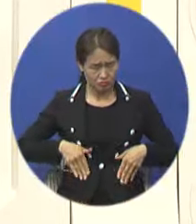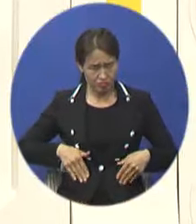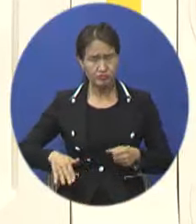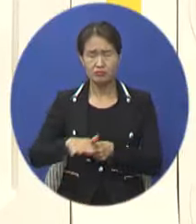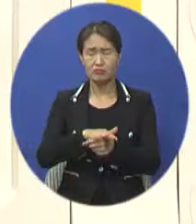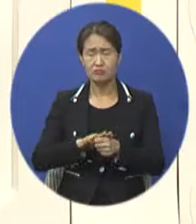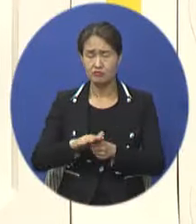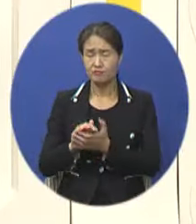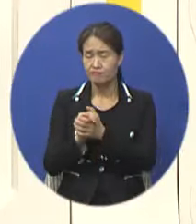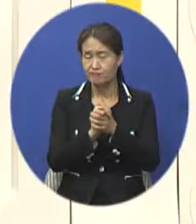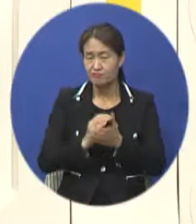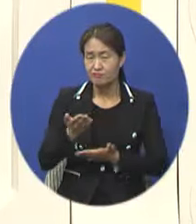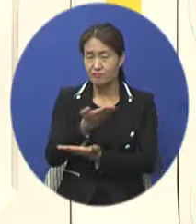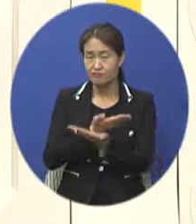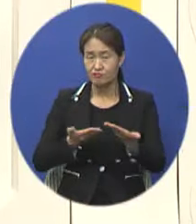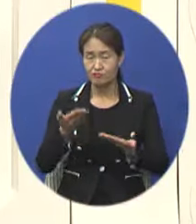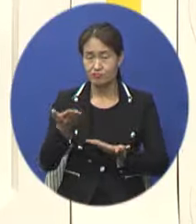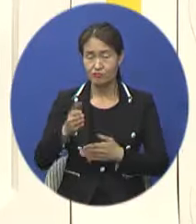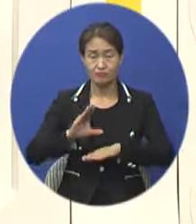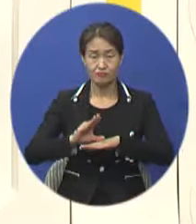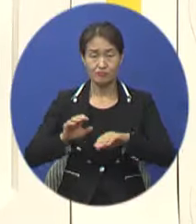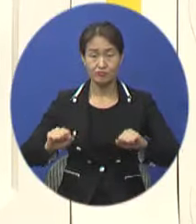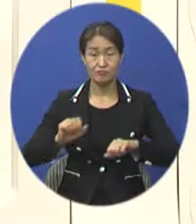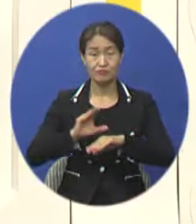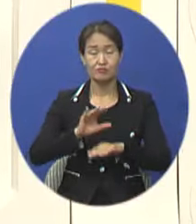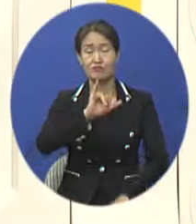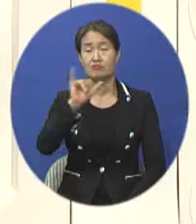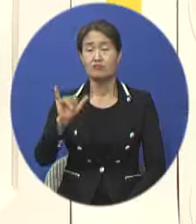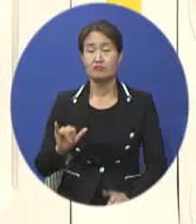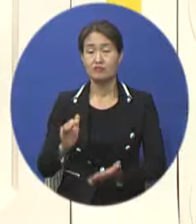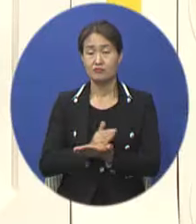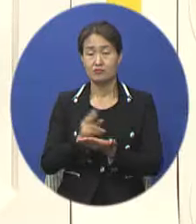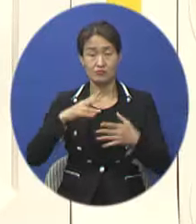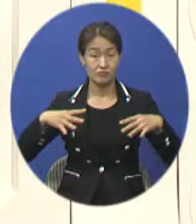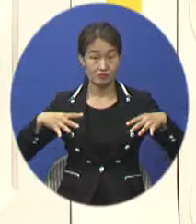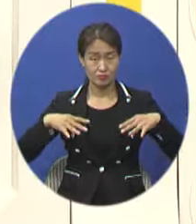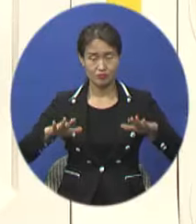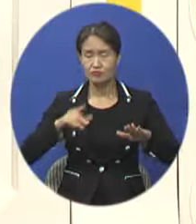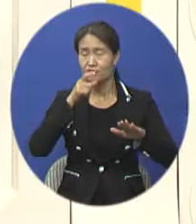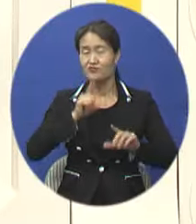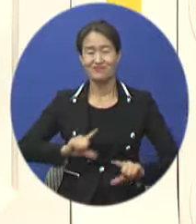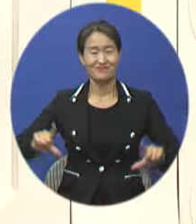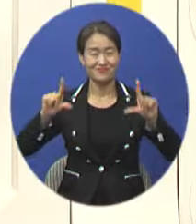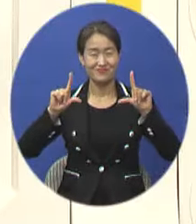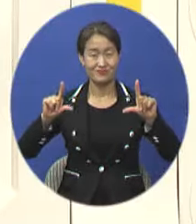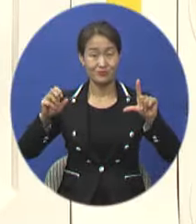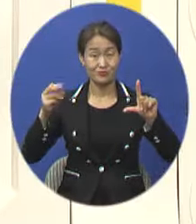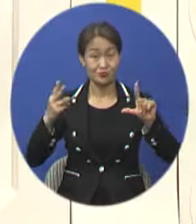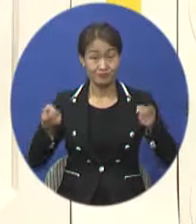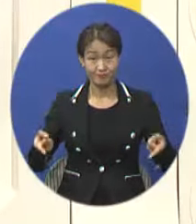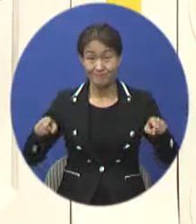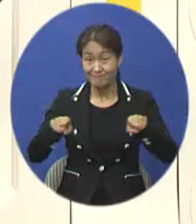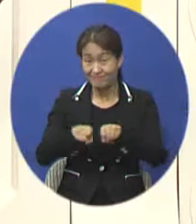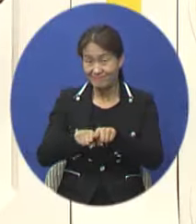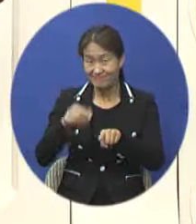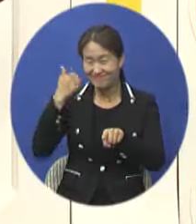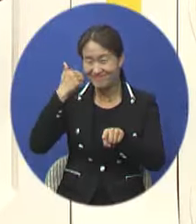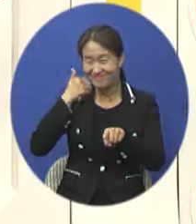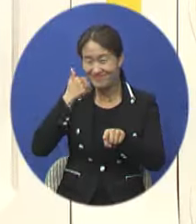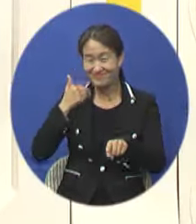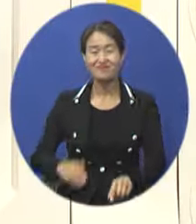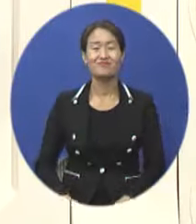따뜻한 사랑과 정을 나누는 방송 생방송 전국 나눔 노래자랑 오늘 수요일입니다. 또 함께 해주신 분이